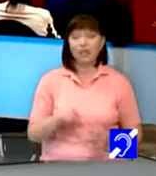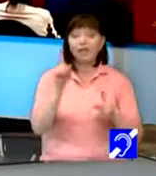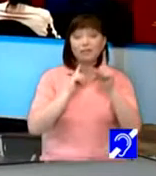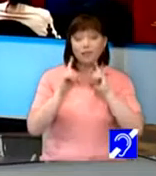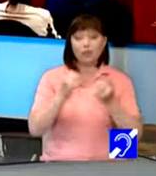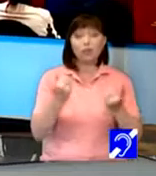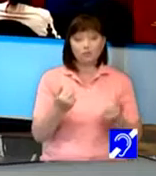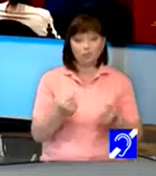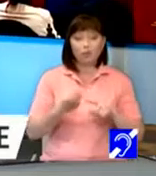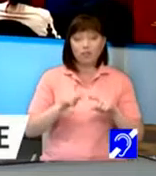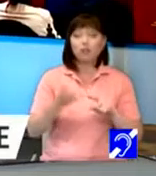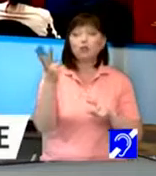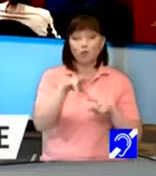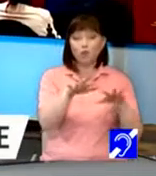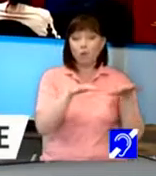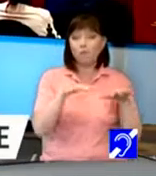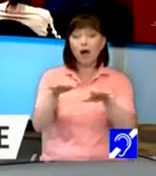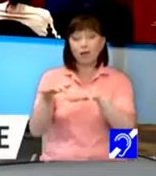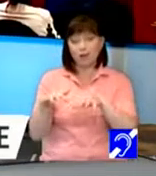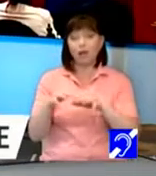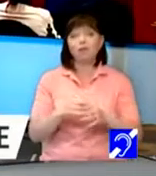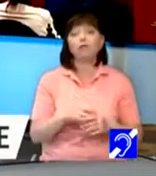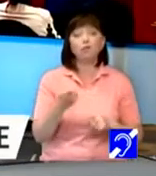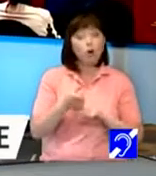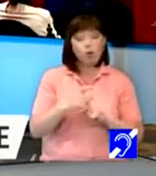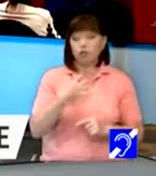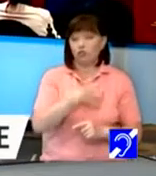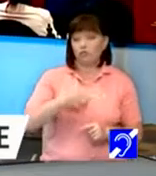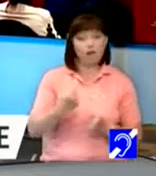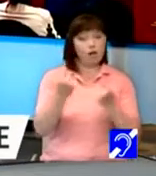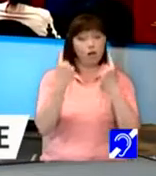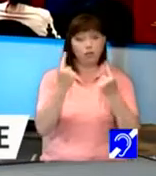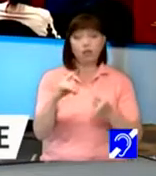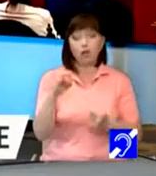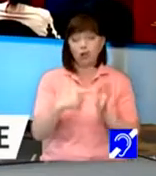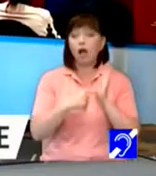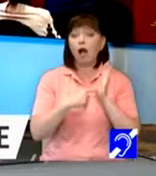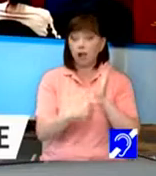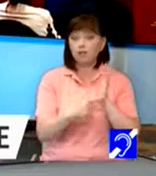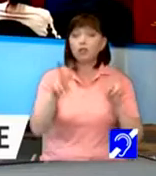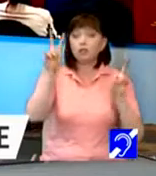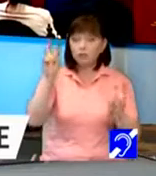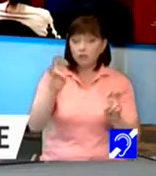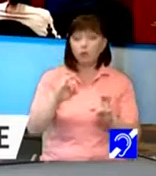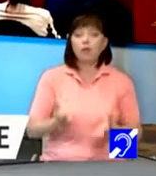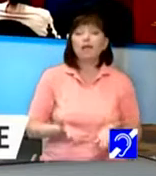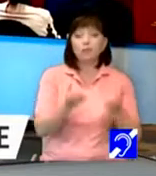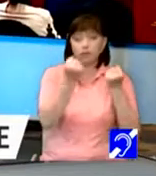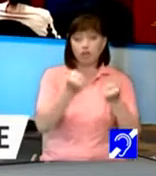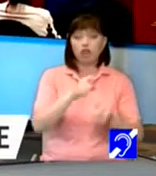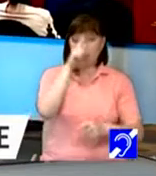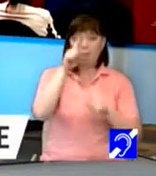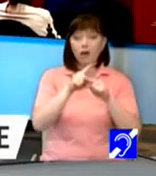Ședința de astăzi a celor două foruri legislative românești are o importanță deosebită și este marcată de simbolism și susținere